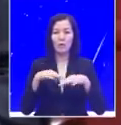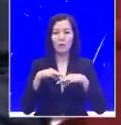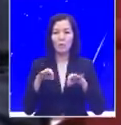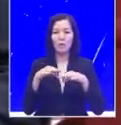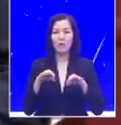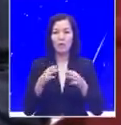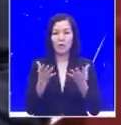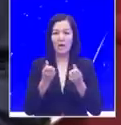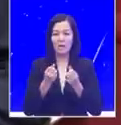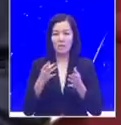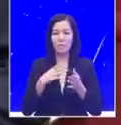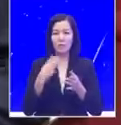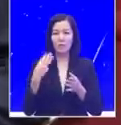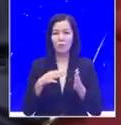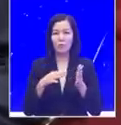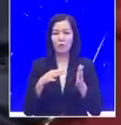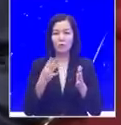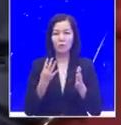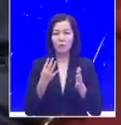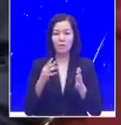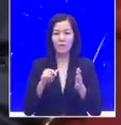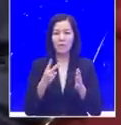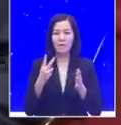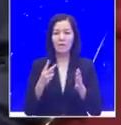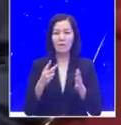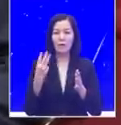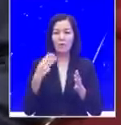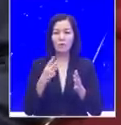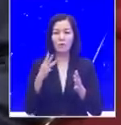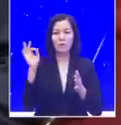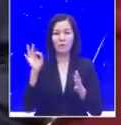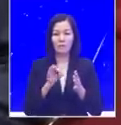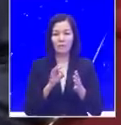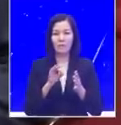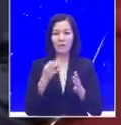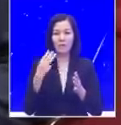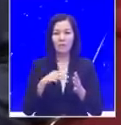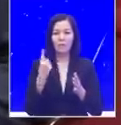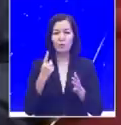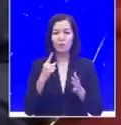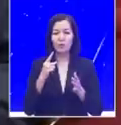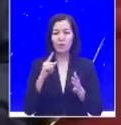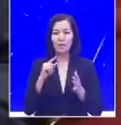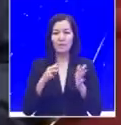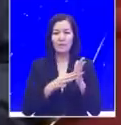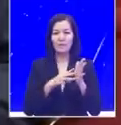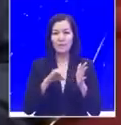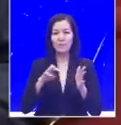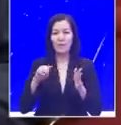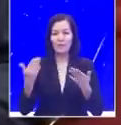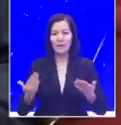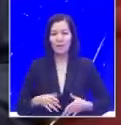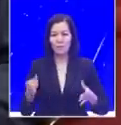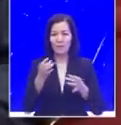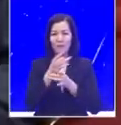бағыты алып отыр. 34,2 миллиард теңге, немесе 31,3%. Және 31,8 миллиард теңге бұл әлеуметтік